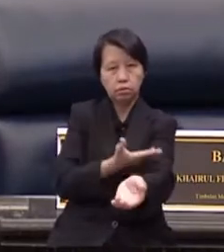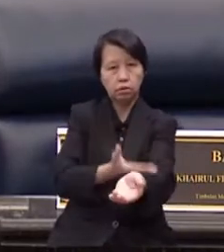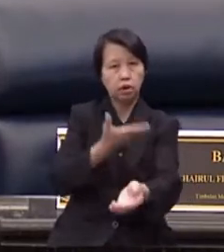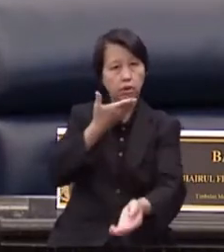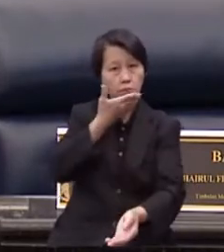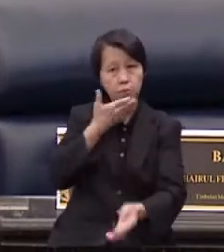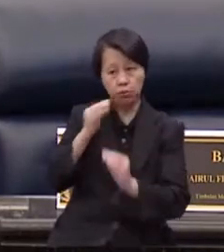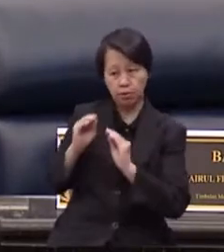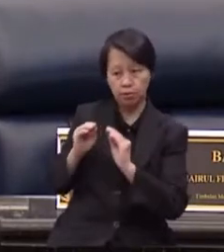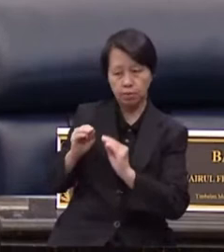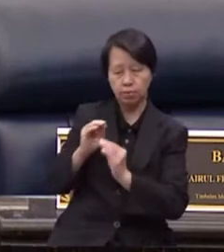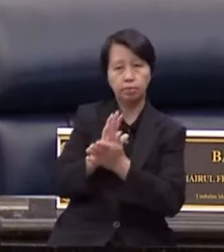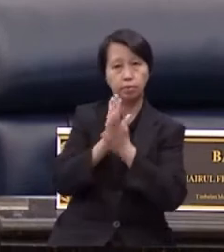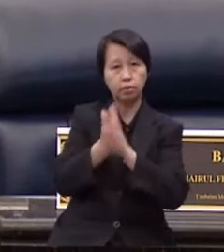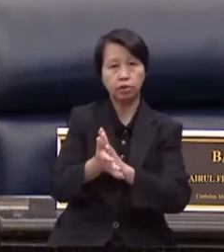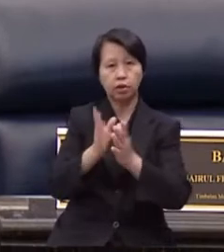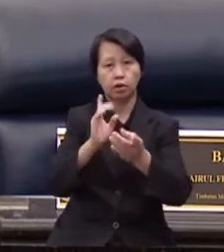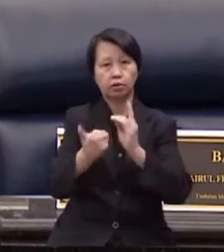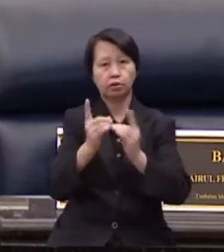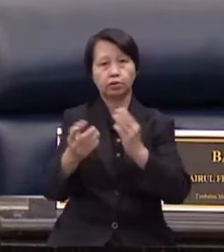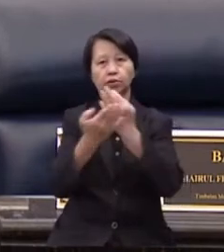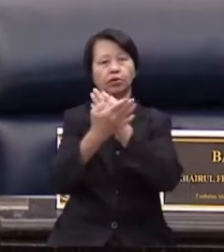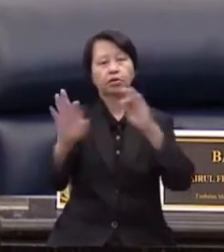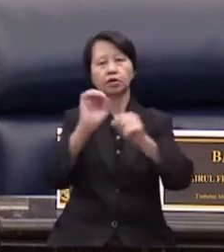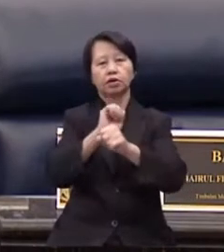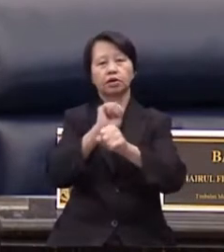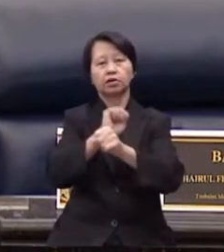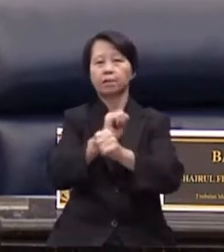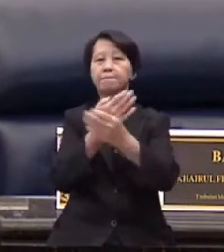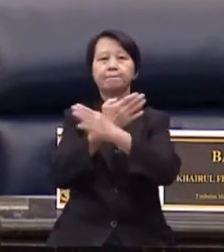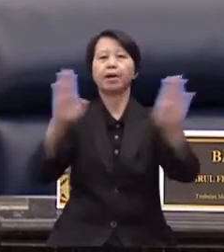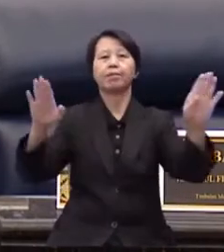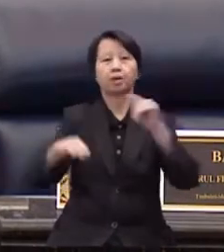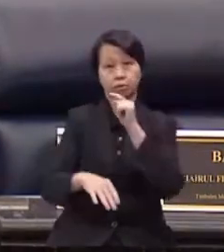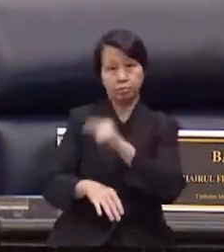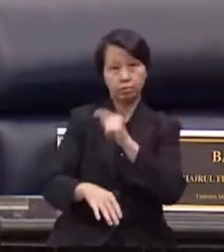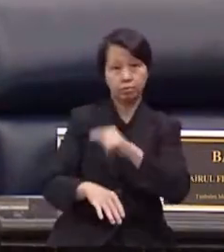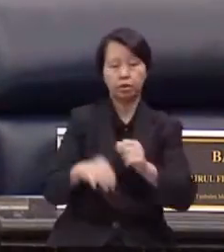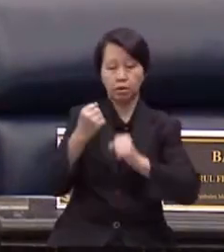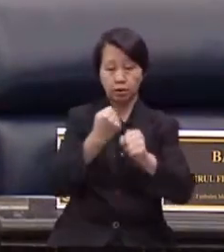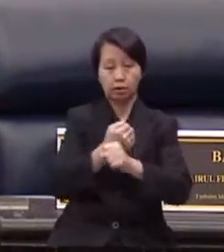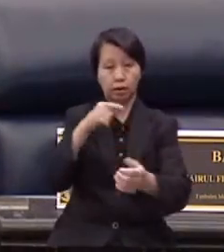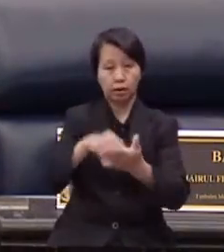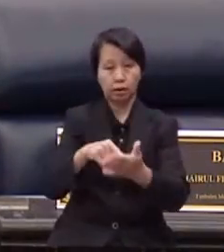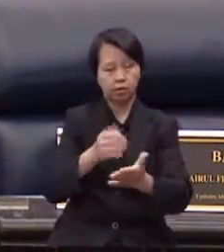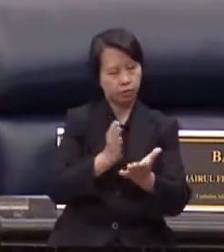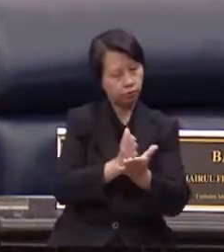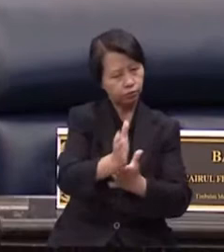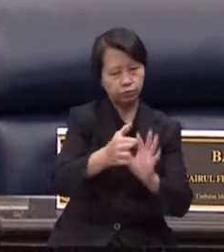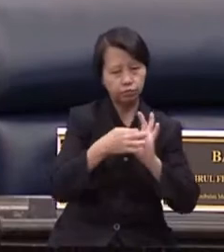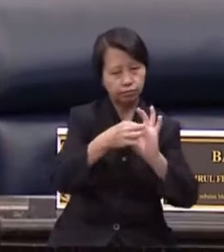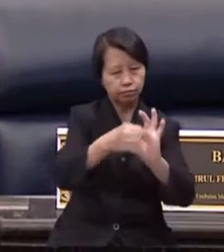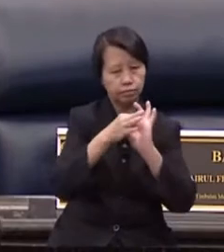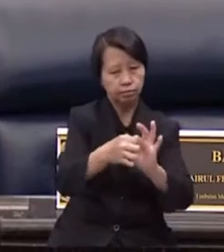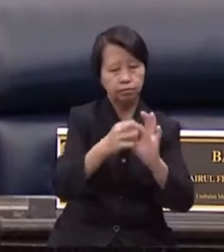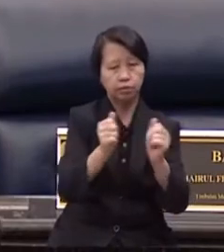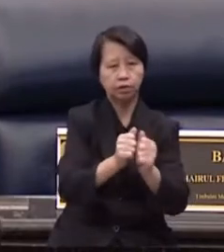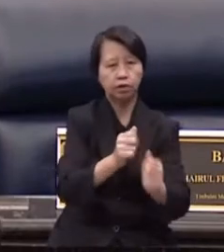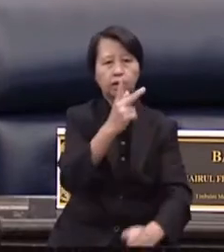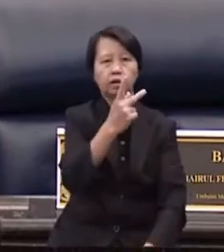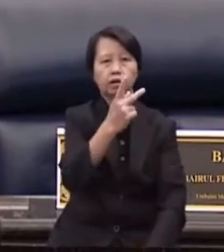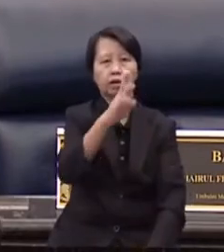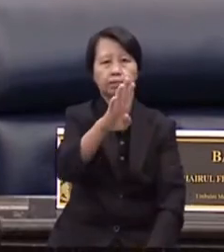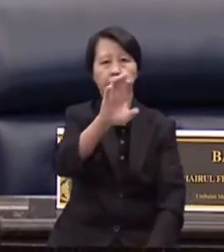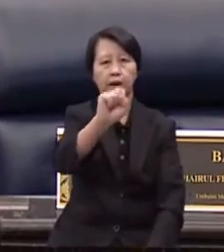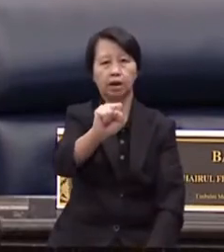muda ini untuk menjadi digital Nah untuk tahun ini kami akan teruslah bekerjasama dengan lah Kementerian